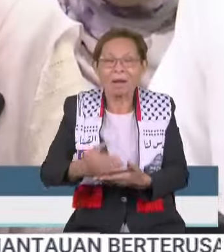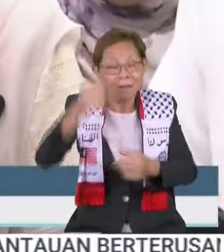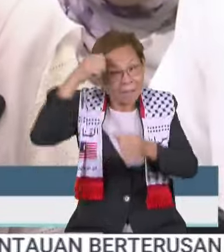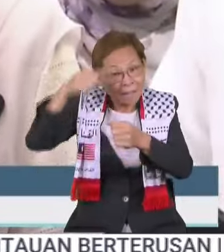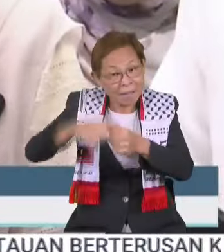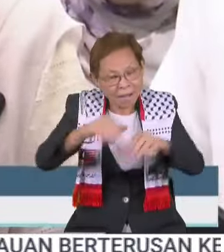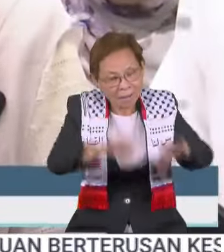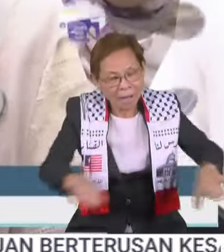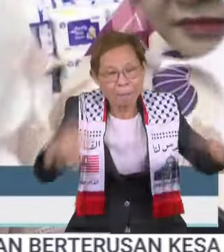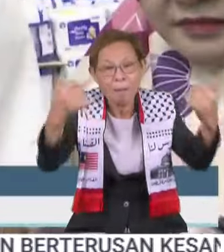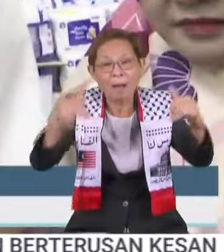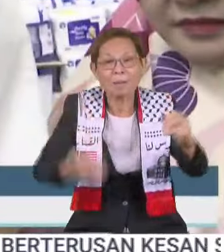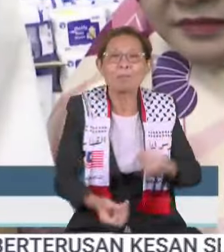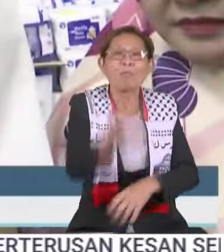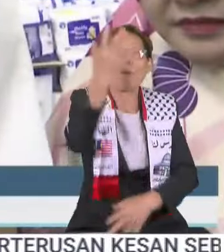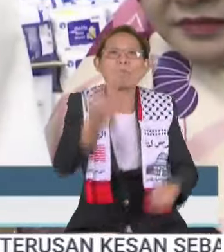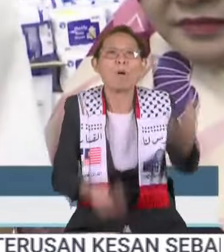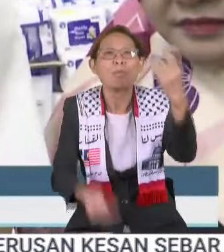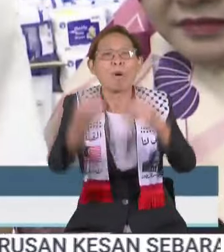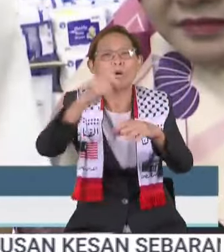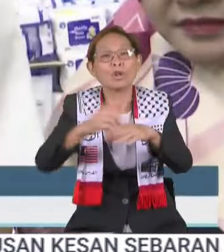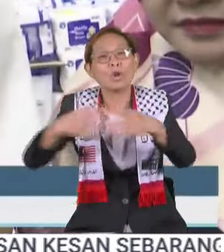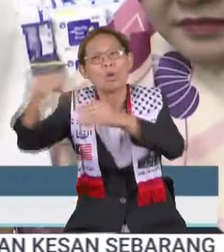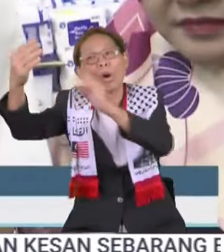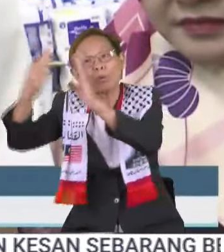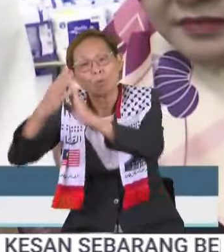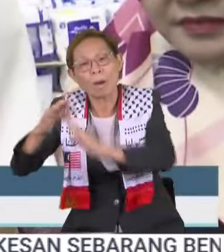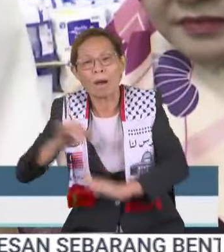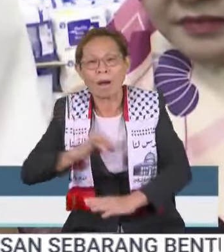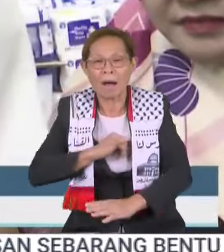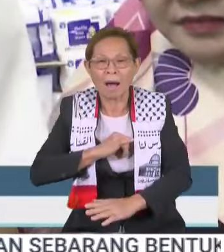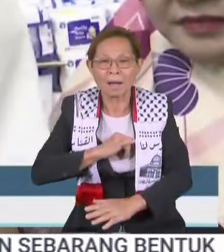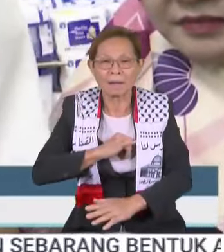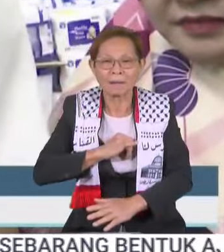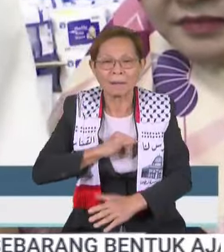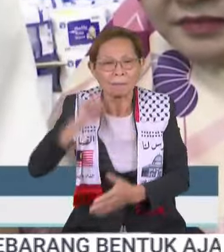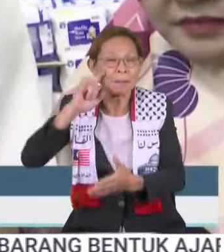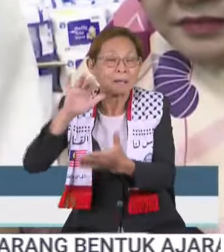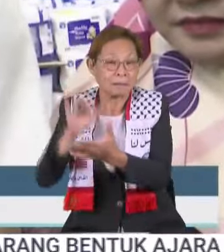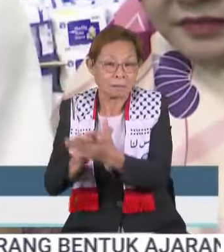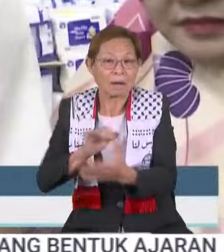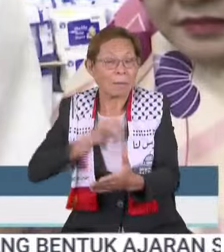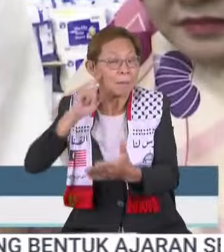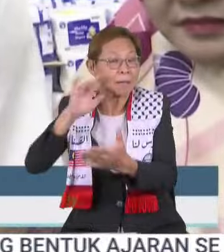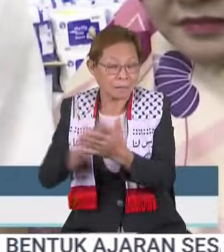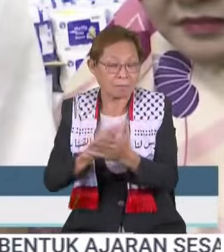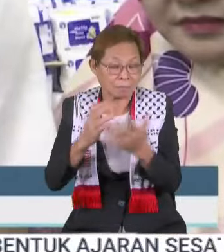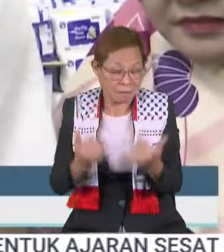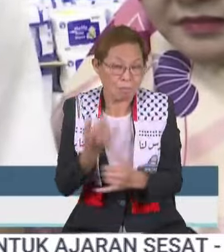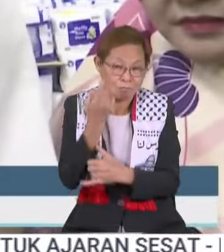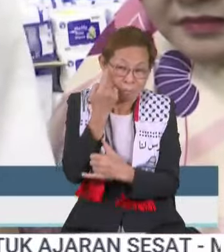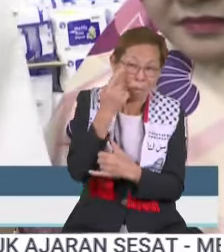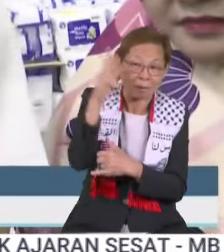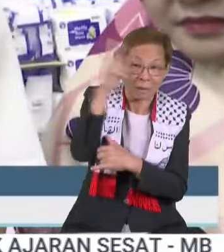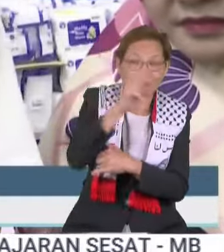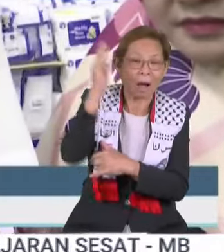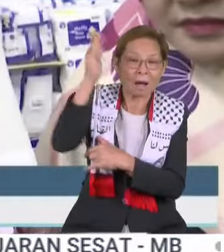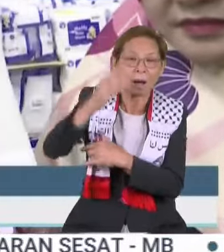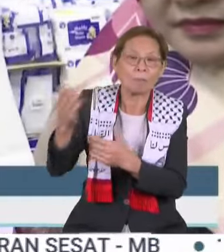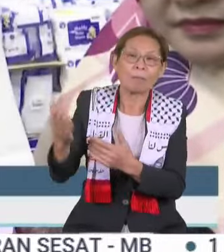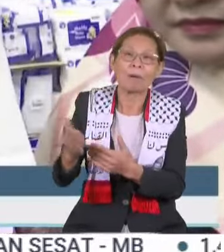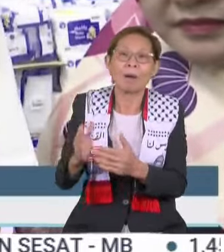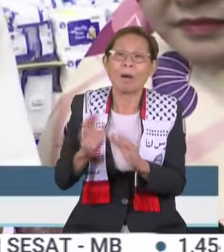luar rumah. I pretty much believe that the current kerajaan will bring